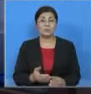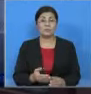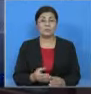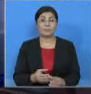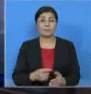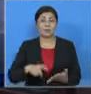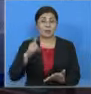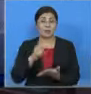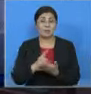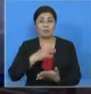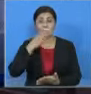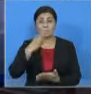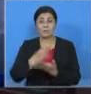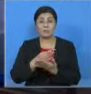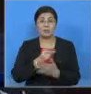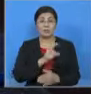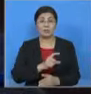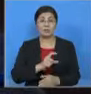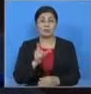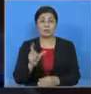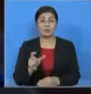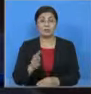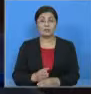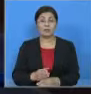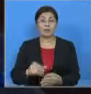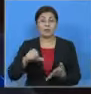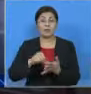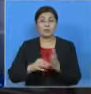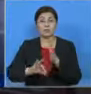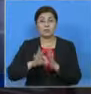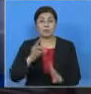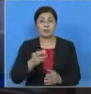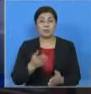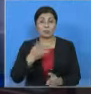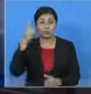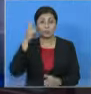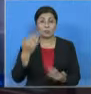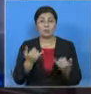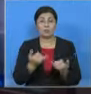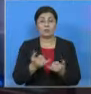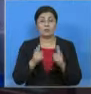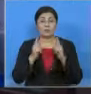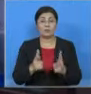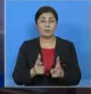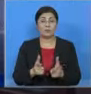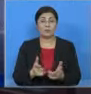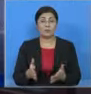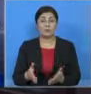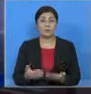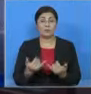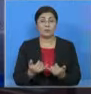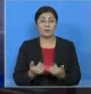должностное, несущее ответственность, определяет это. Касательно выборов, я думаю, он сегодня и согласие получил, он сегодня